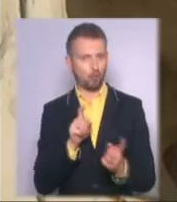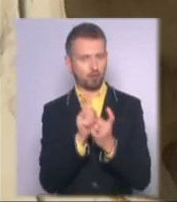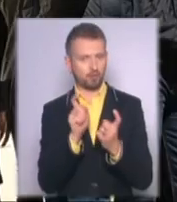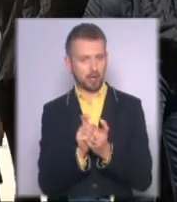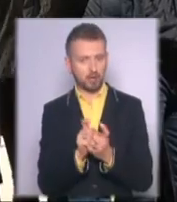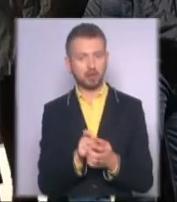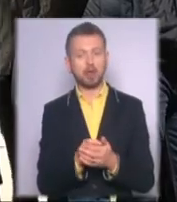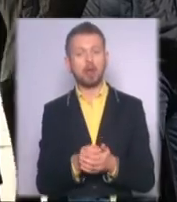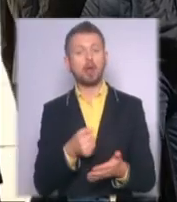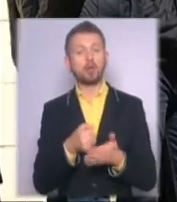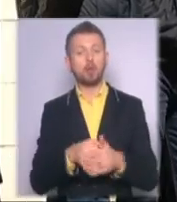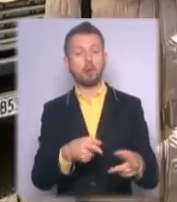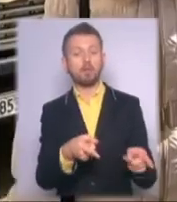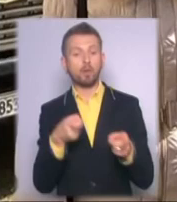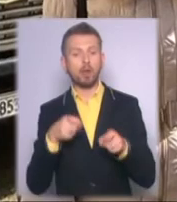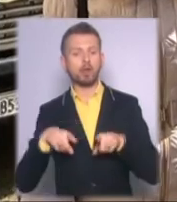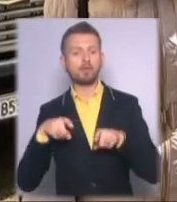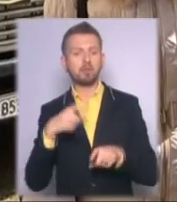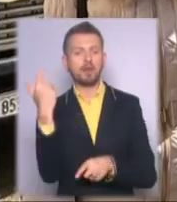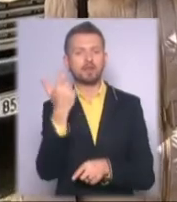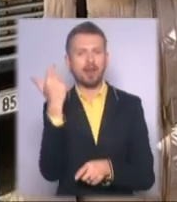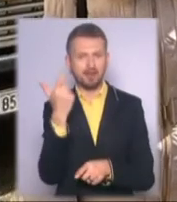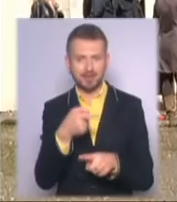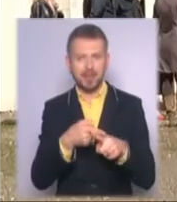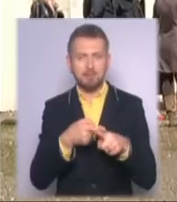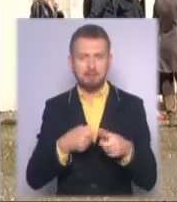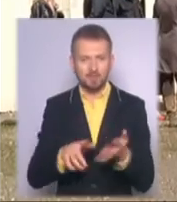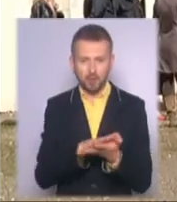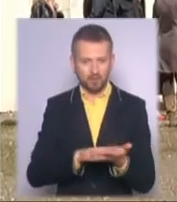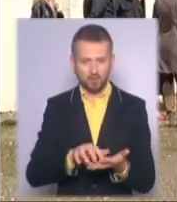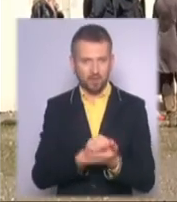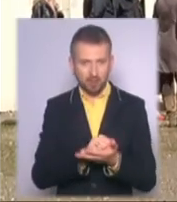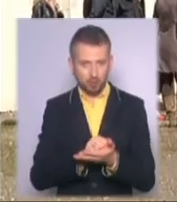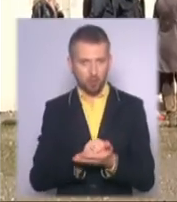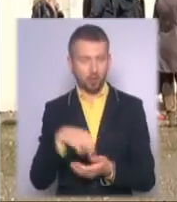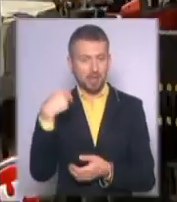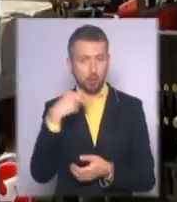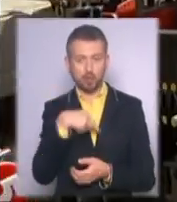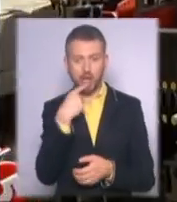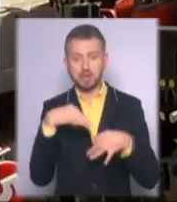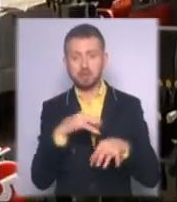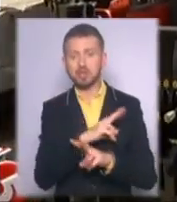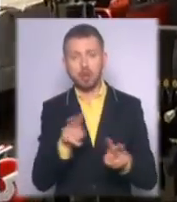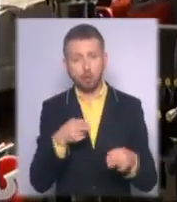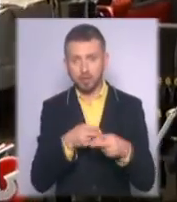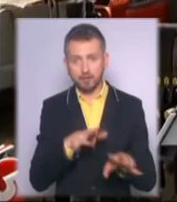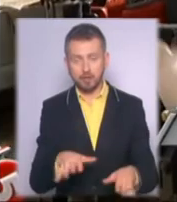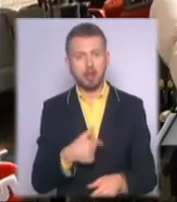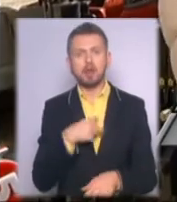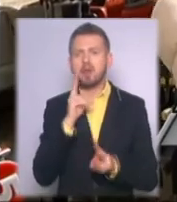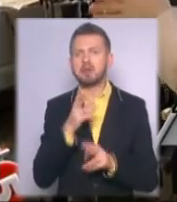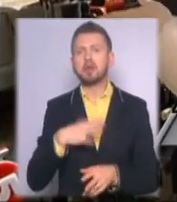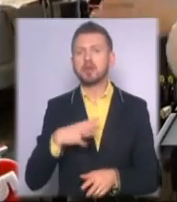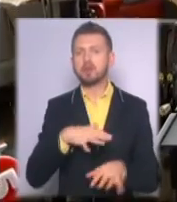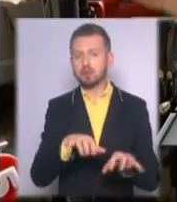До евакуатора вибігла власниця напіврозбаленого запорожця. Каже, машина нікому не заважала. Я не знаю, що вони забирають. Тут